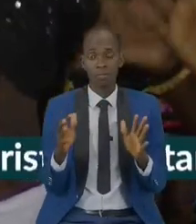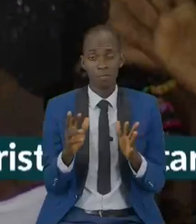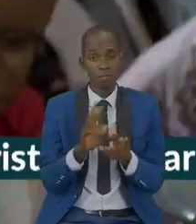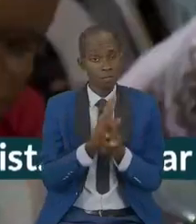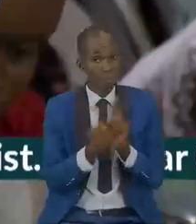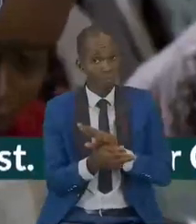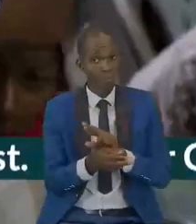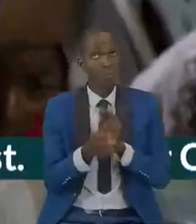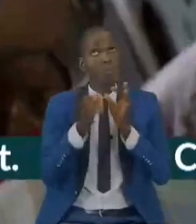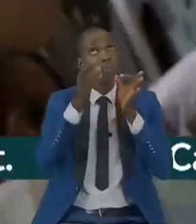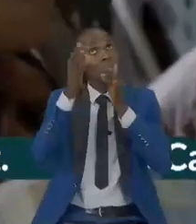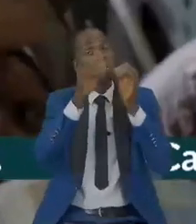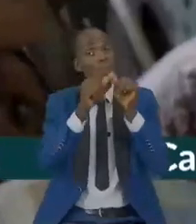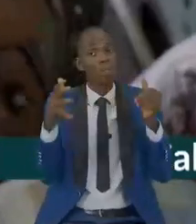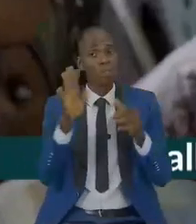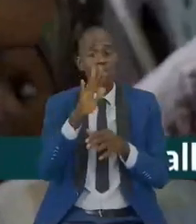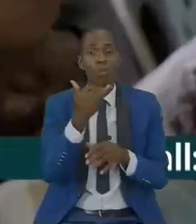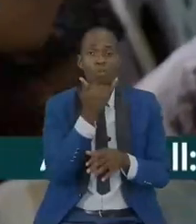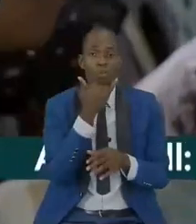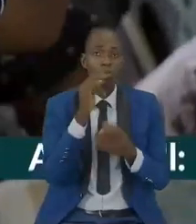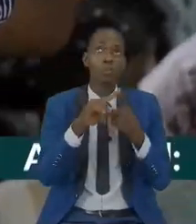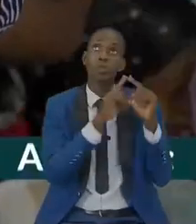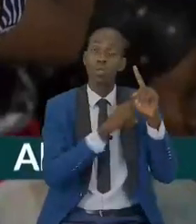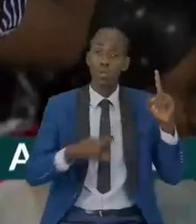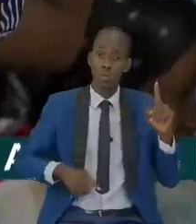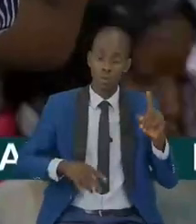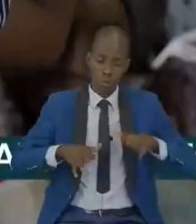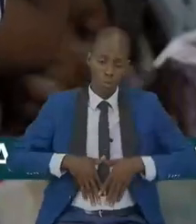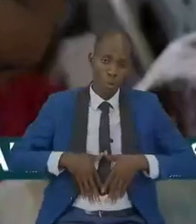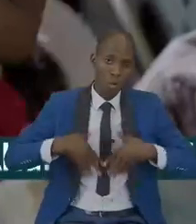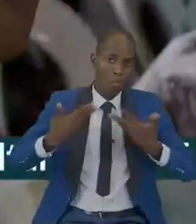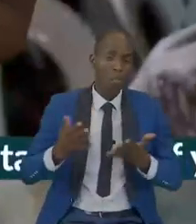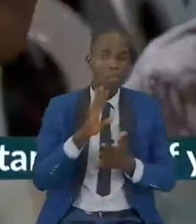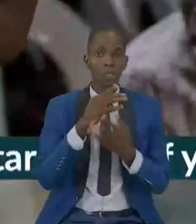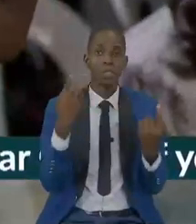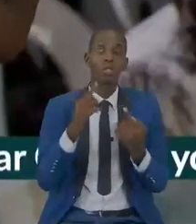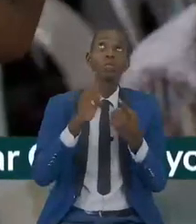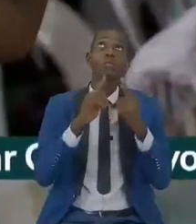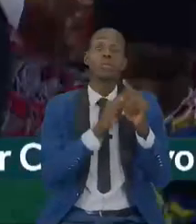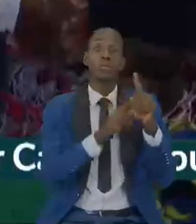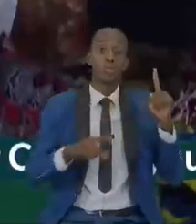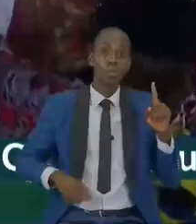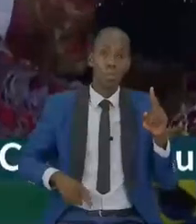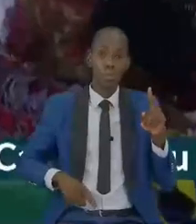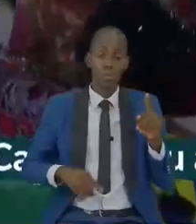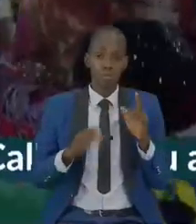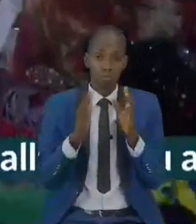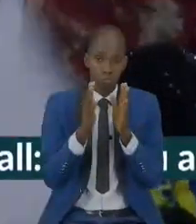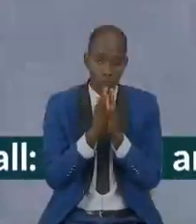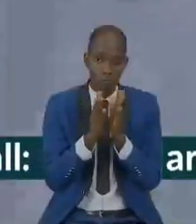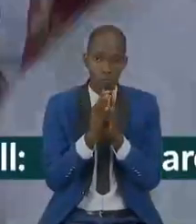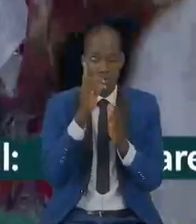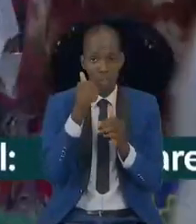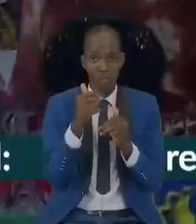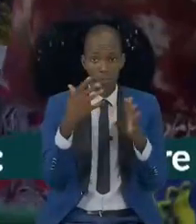la main là, en étant debout, pour montrer au Seigneur que je